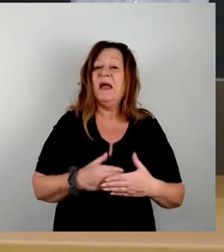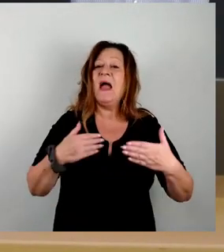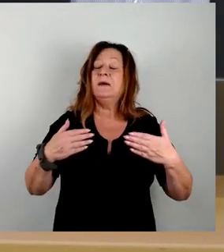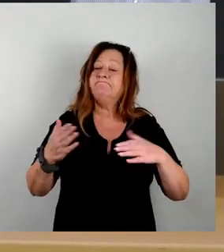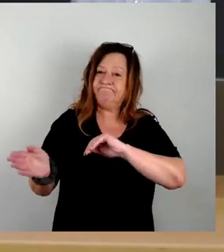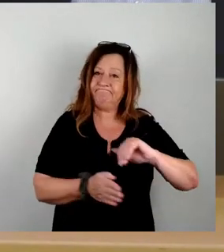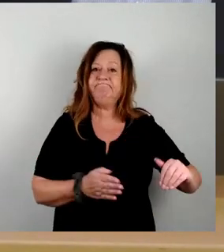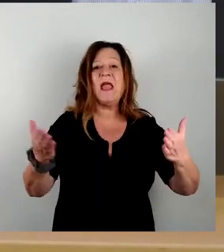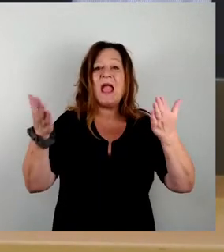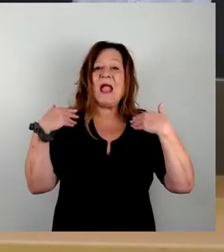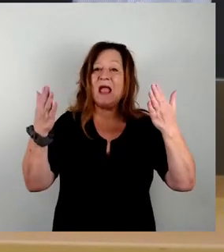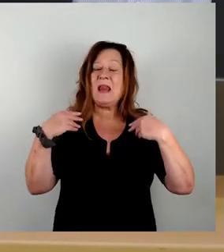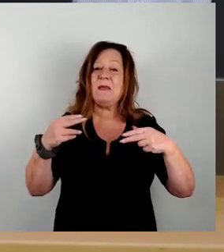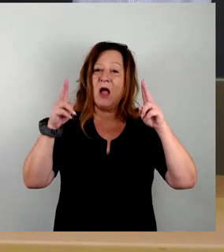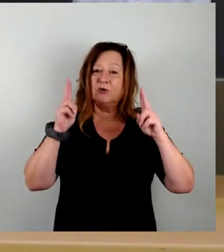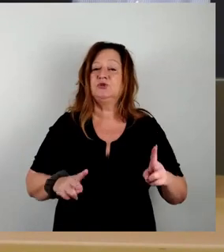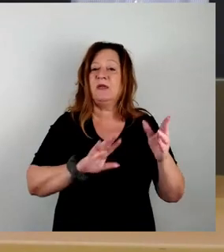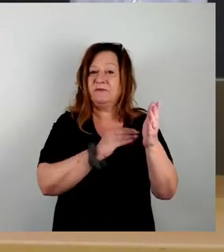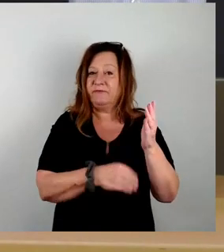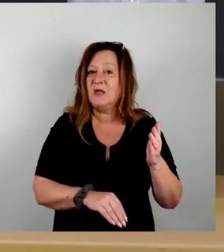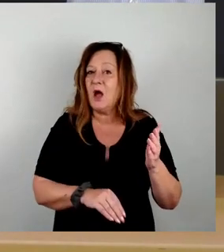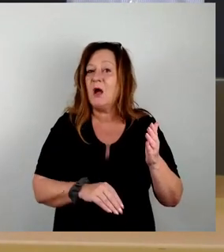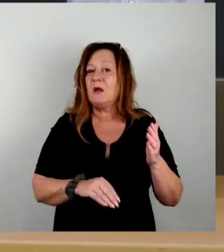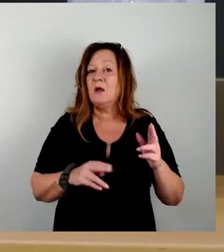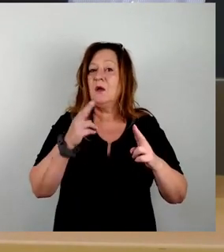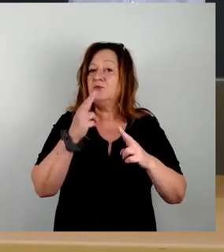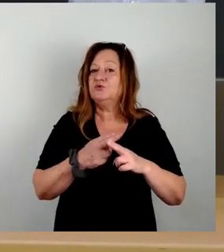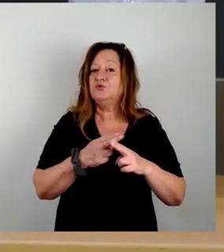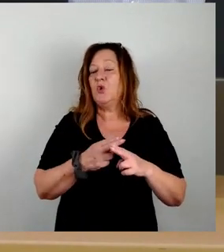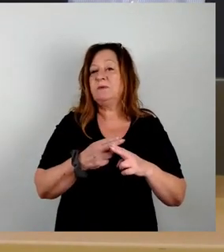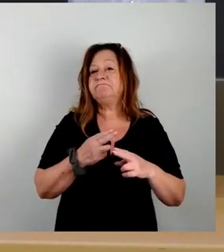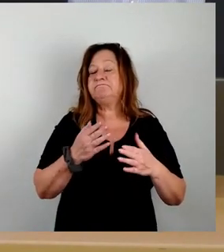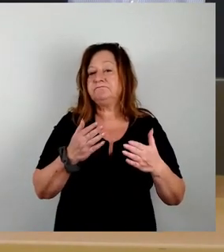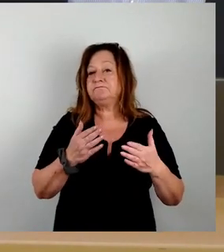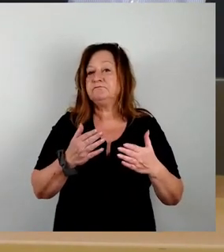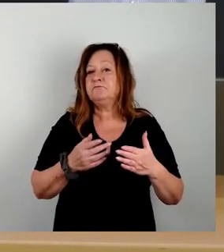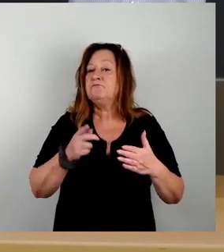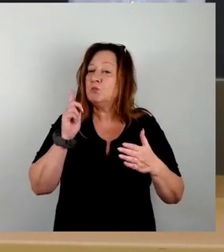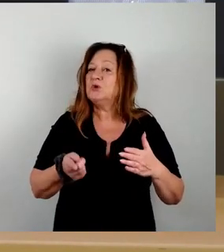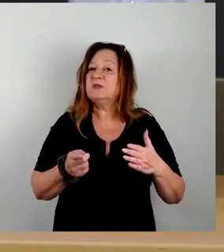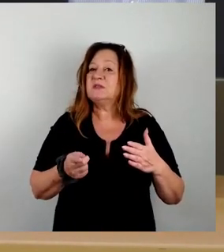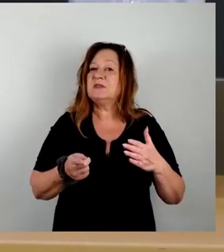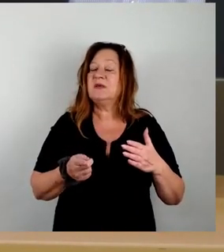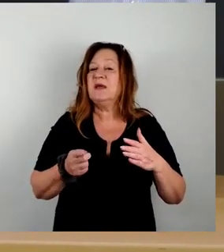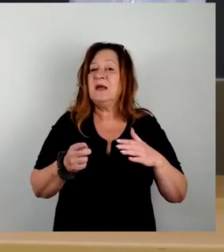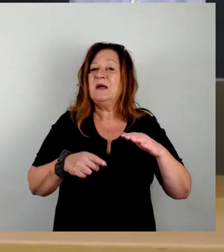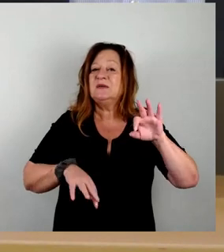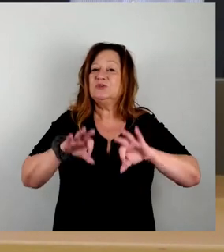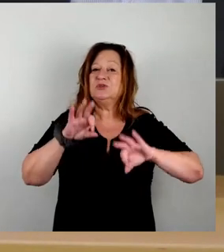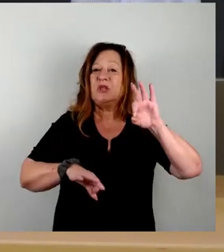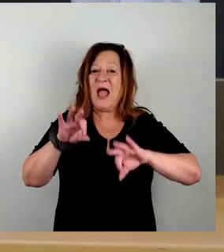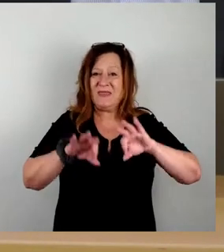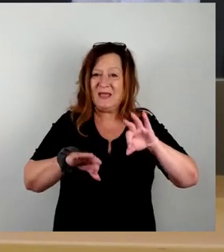das ist auch die Erwartungshaltung natürlich der EU, Sie hatten es ja schon angebunden, muss sich einpflegen in die Strategien der Stadt insgesamt.